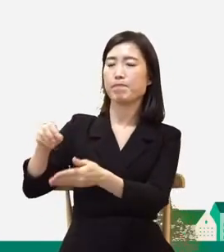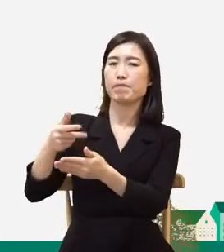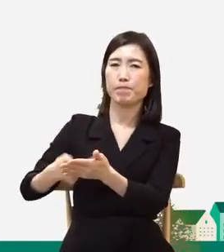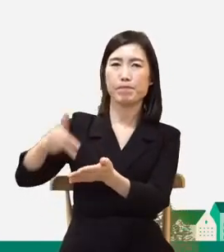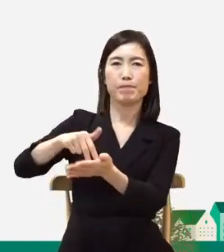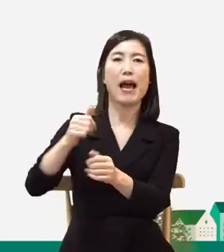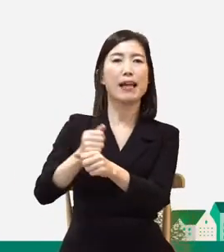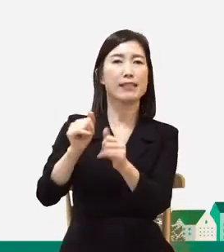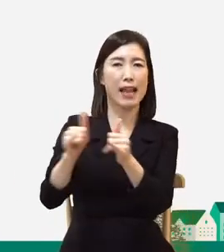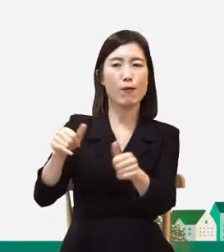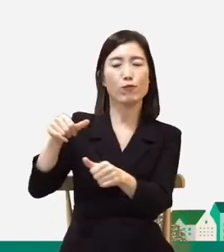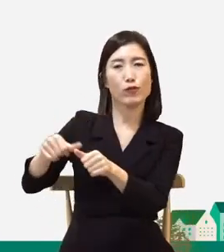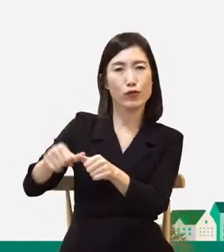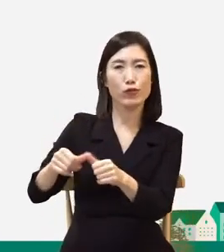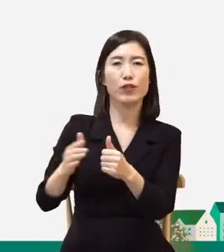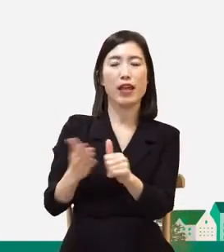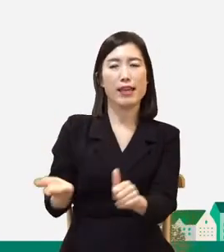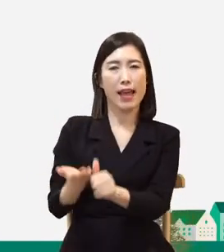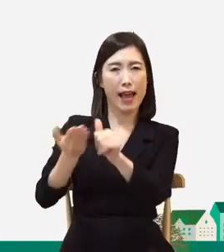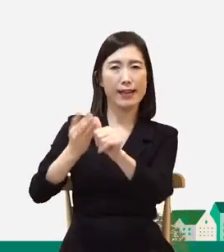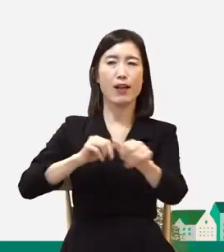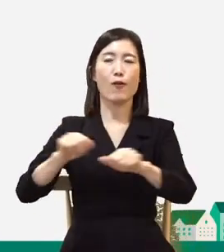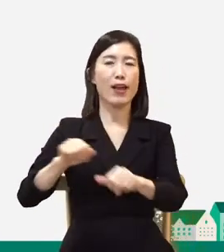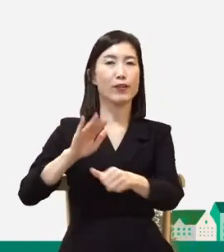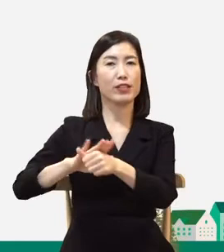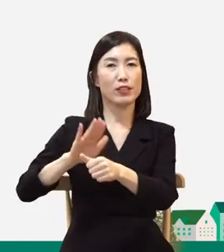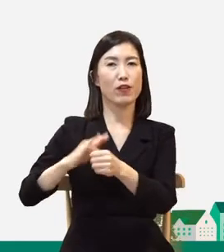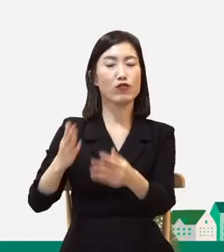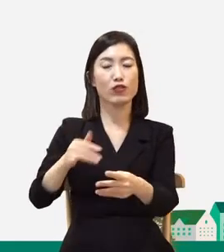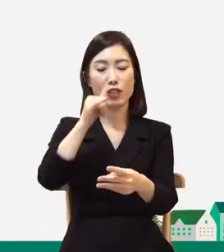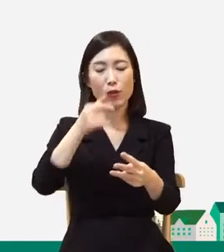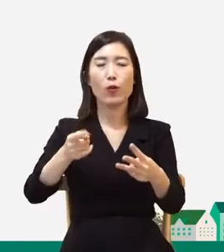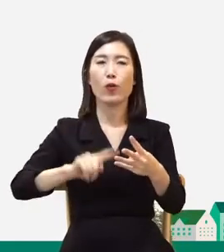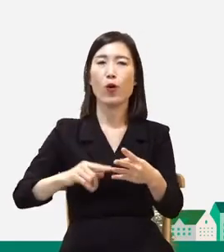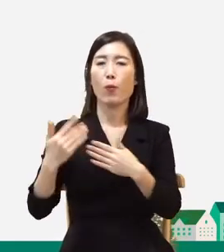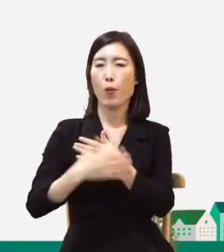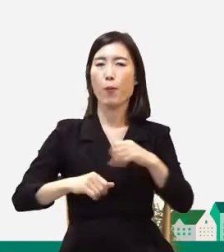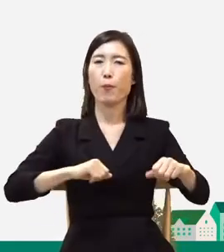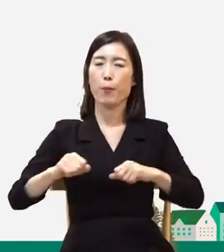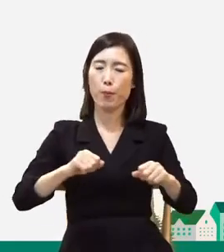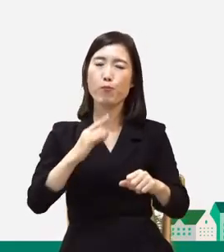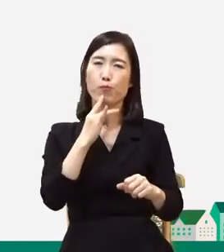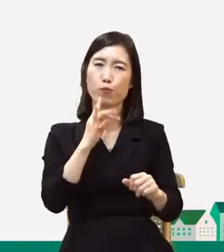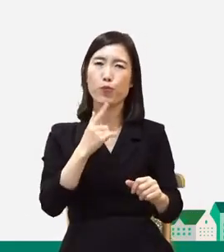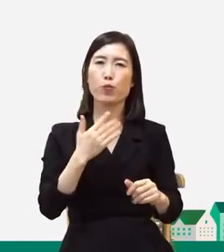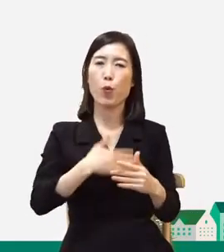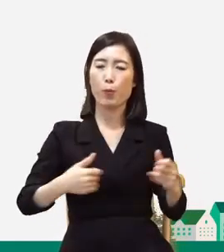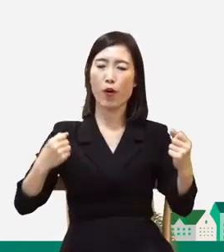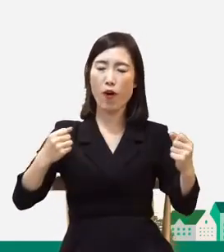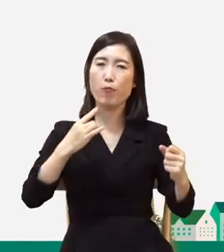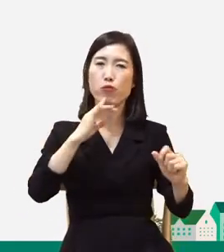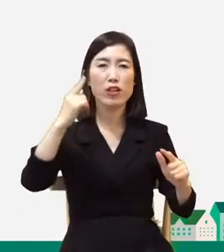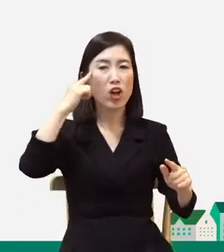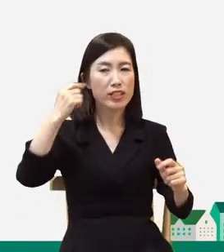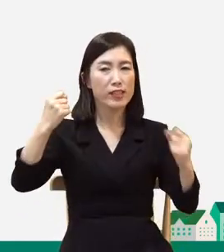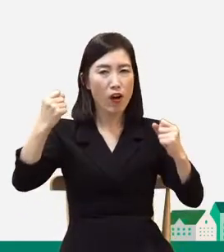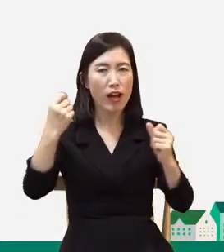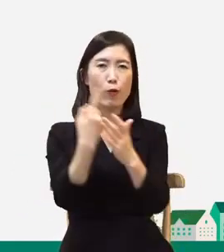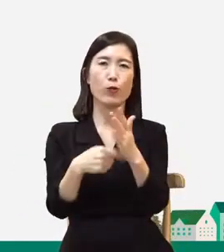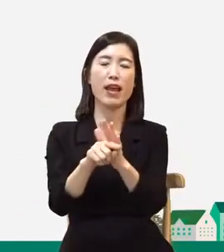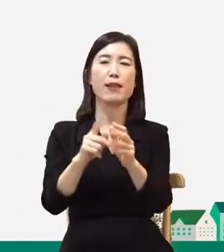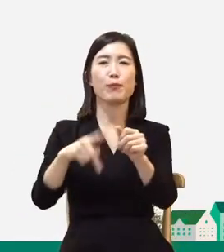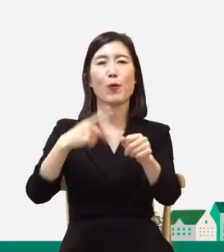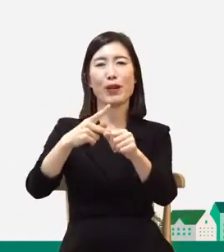활동도 저희가 양성을 하고 활동을 지원했고요. 그리고 신체 건강을 포함한 정신 건강을 같이 건강에 대한 서비스를